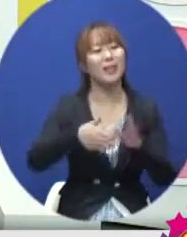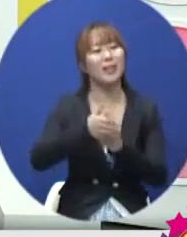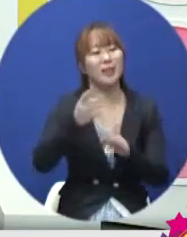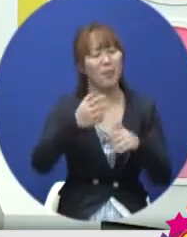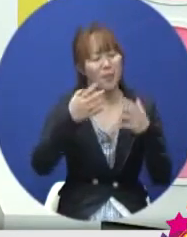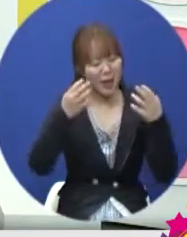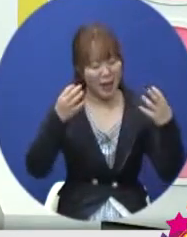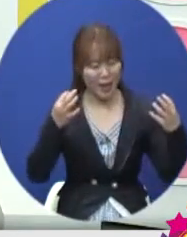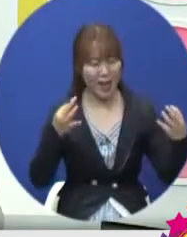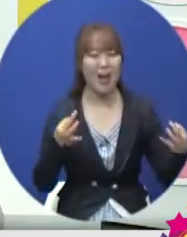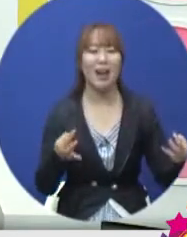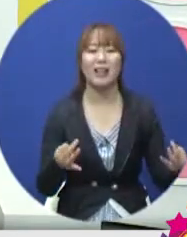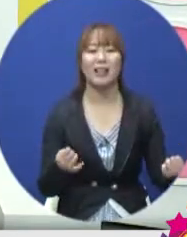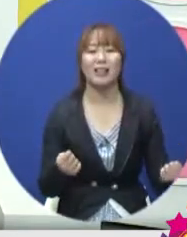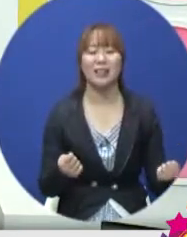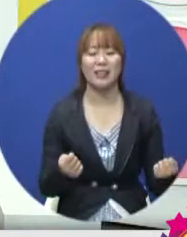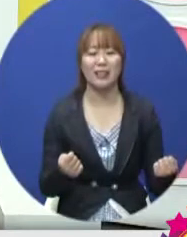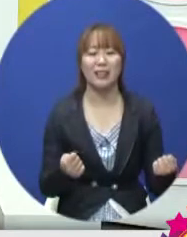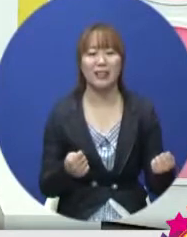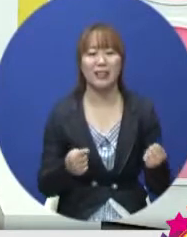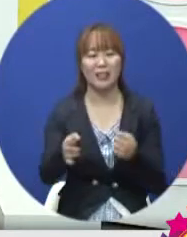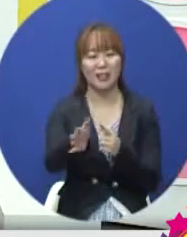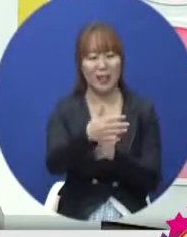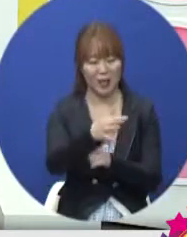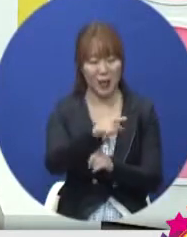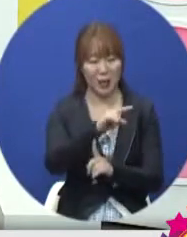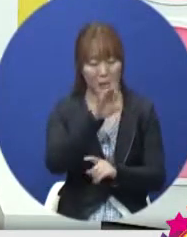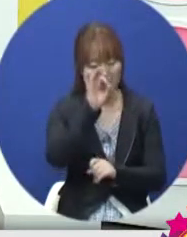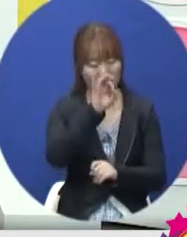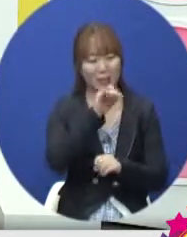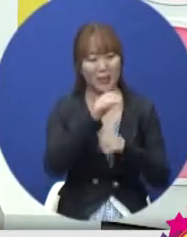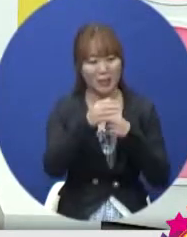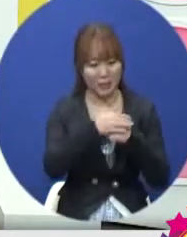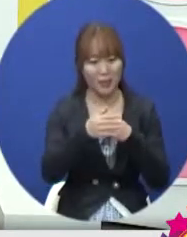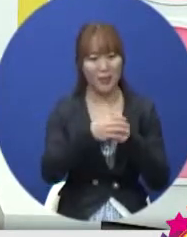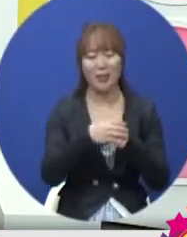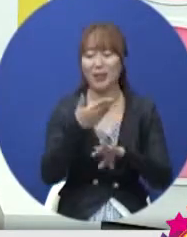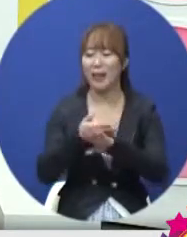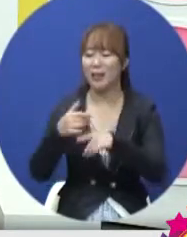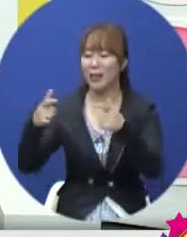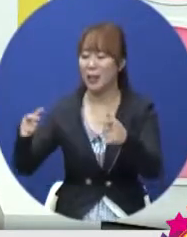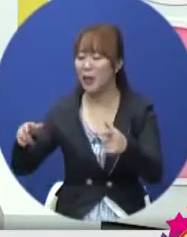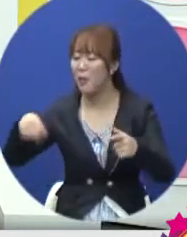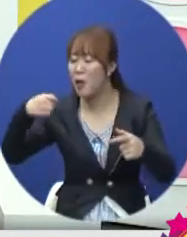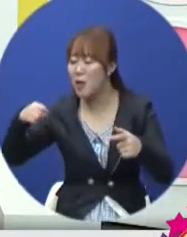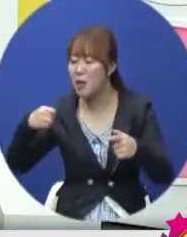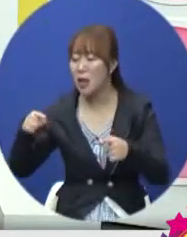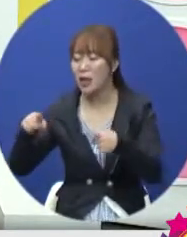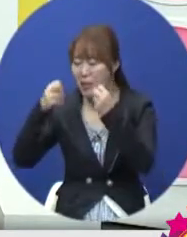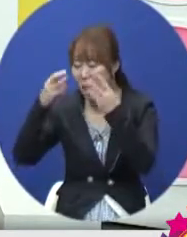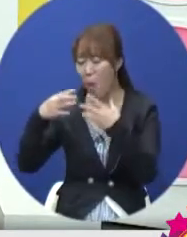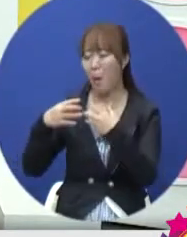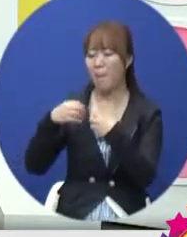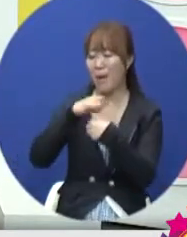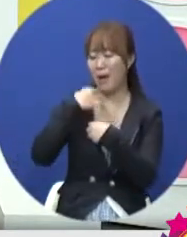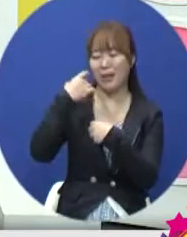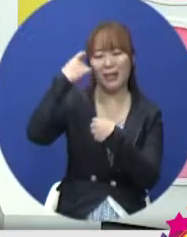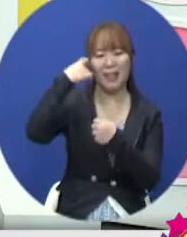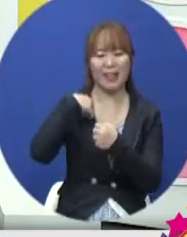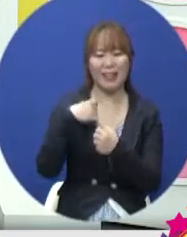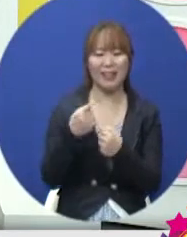이렇게 풍부한. 그런 생선이나 뭘 접하시다 보니까 다른 지역의 걸 드시니까 그게 새로운 맛이었던 것